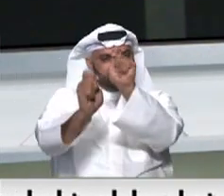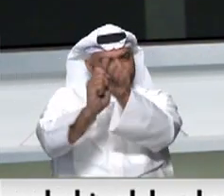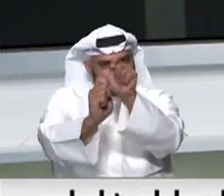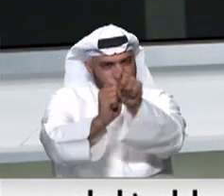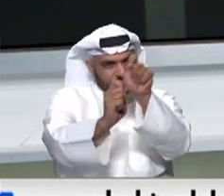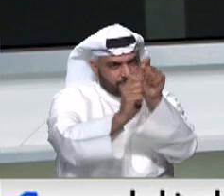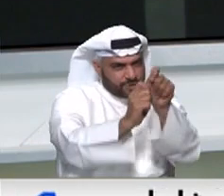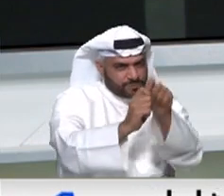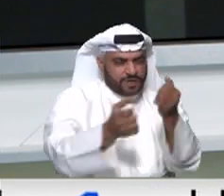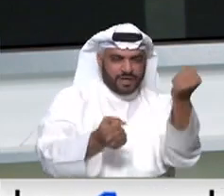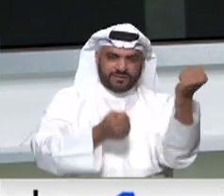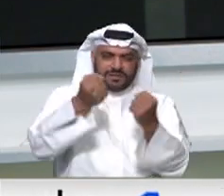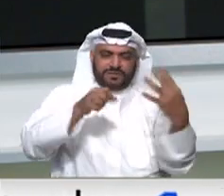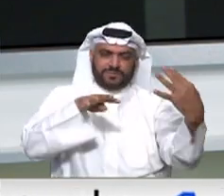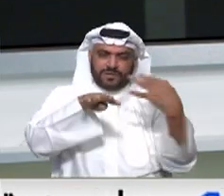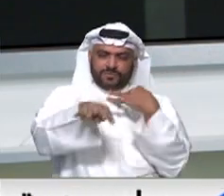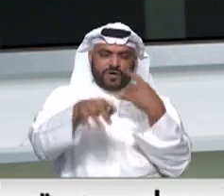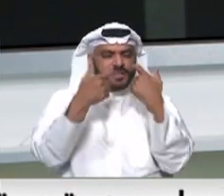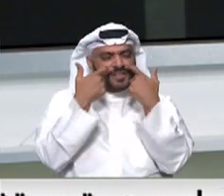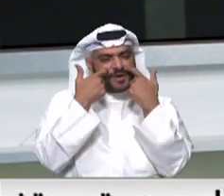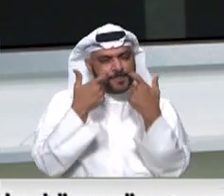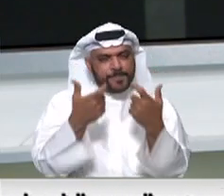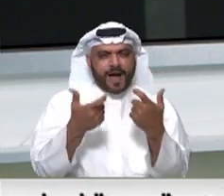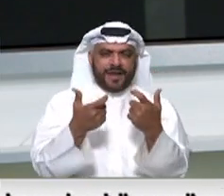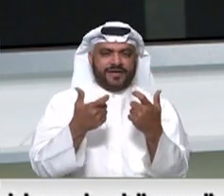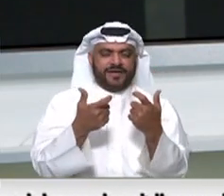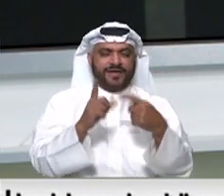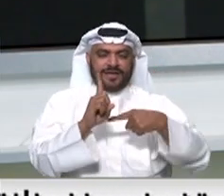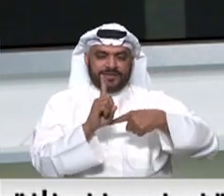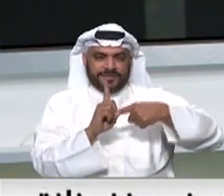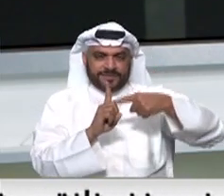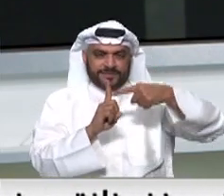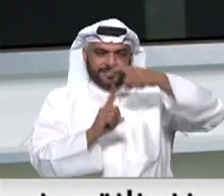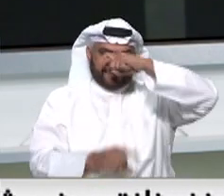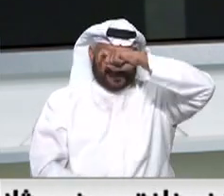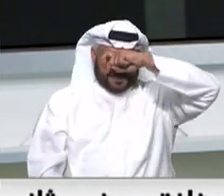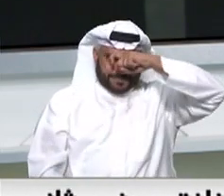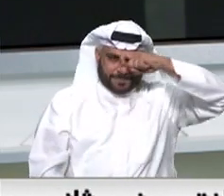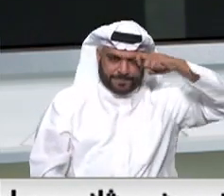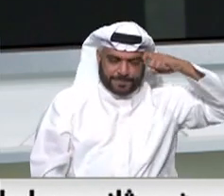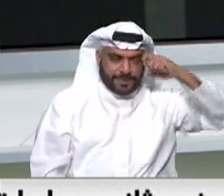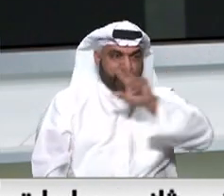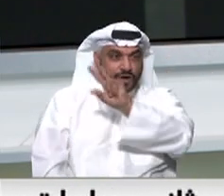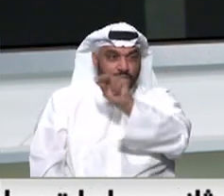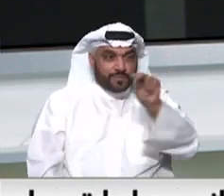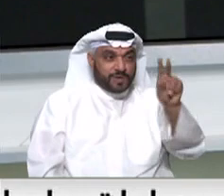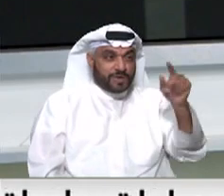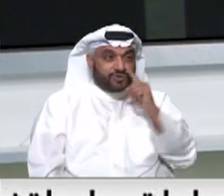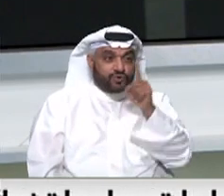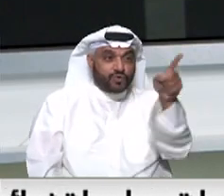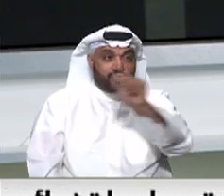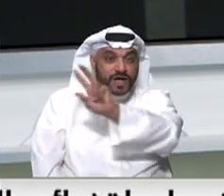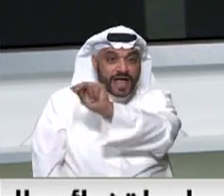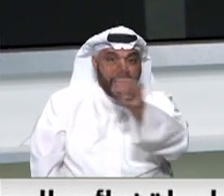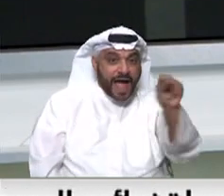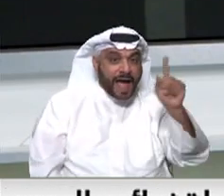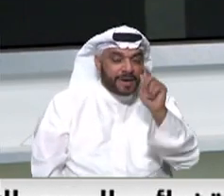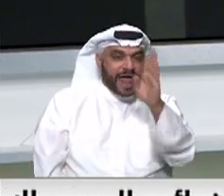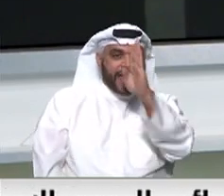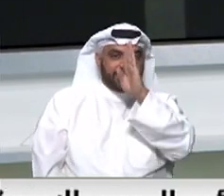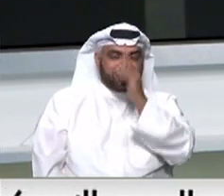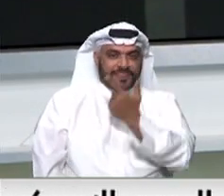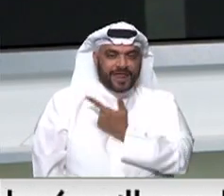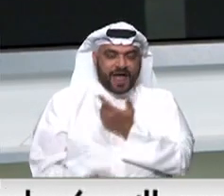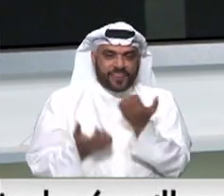وارتادي الطرق اخذ الحذر والحيطه ودرجات الحراره العظمى متوقعه 46 درجه مئويه ليوم الغد في مدينه الكويت بالنسبه